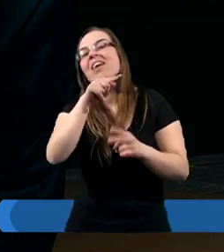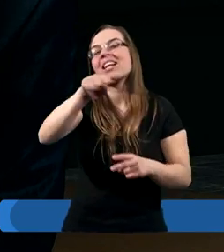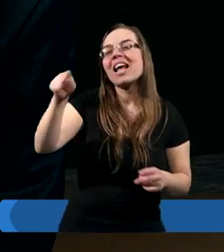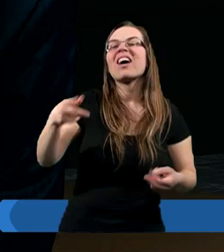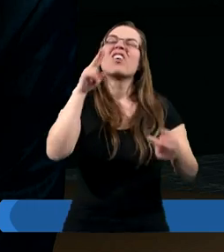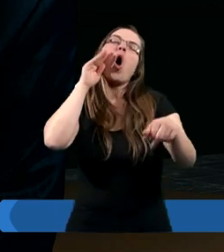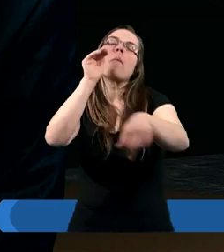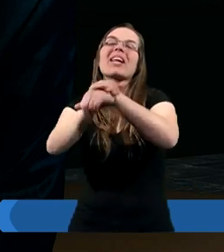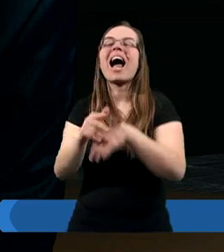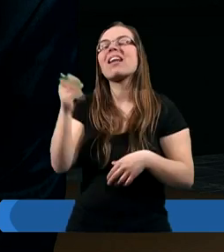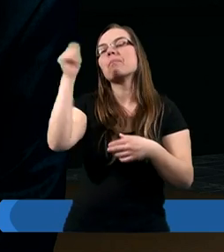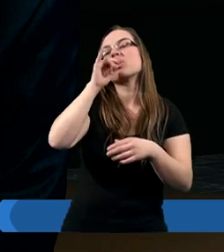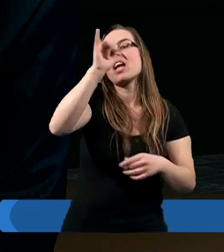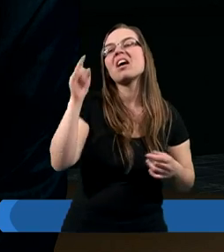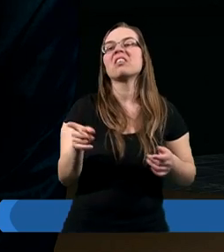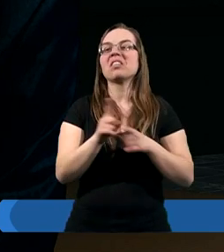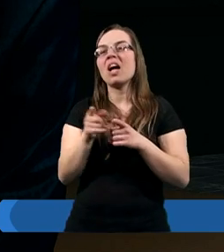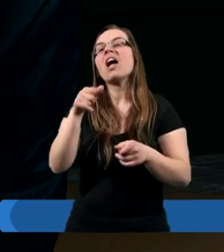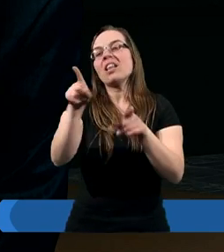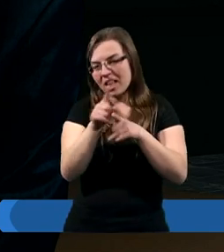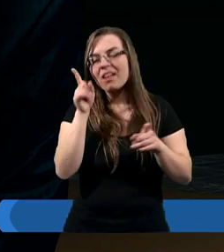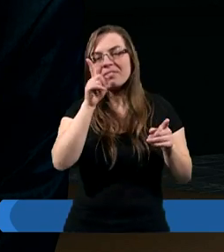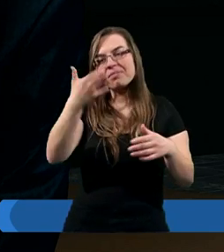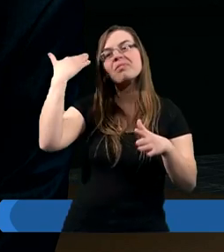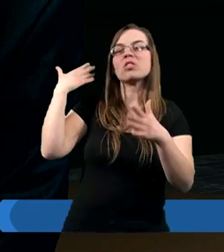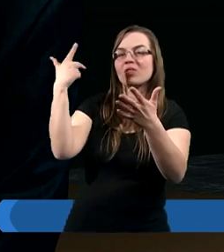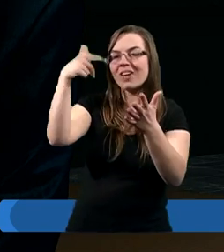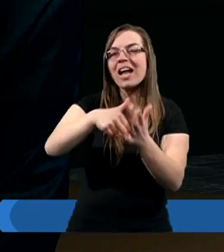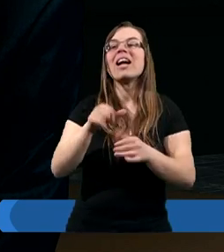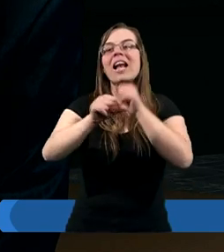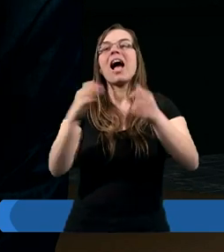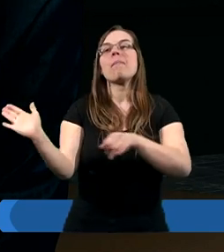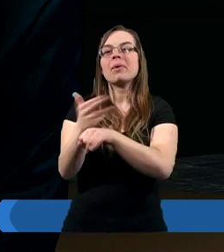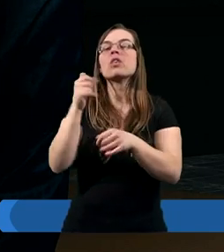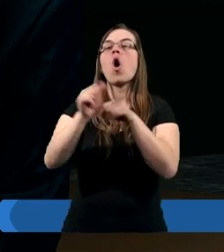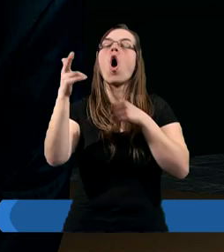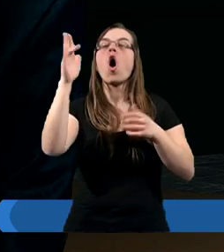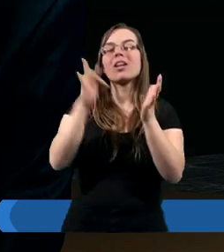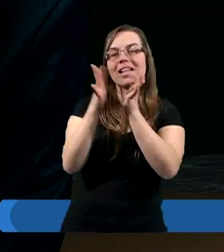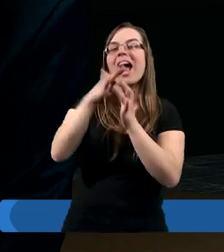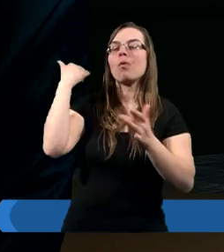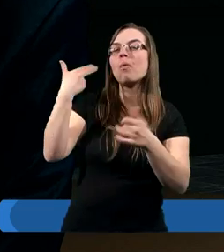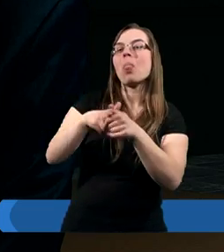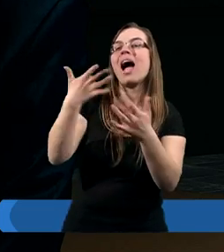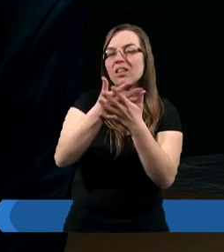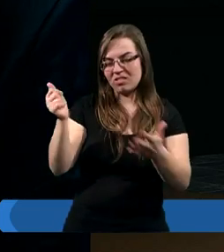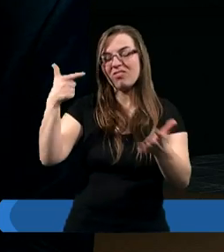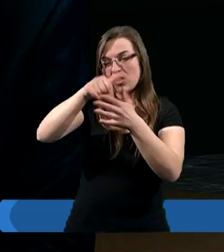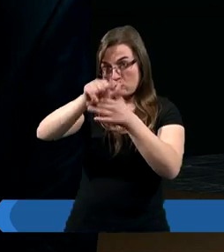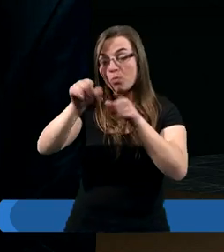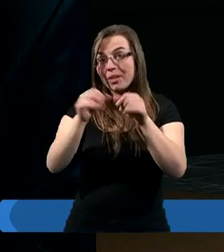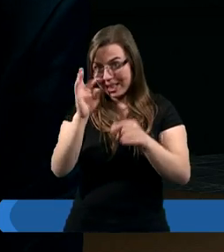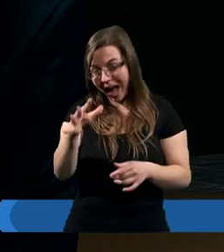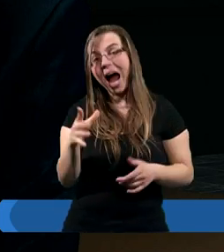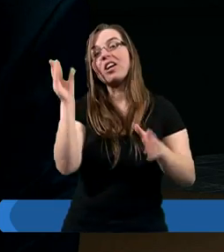jest przyobiecane przyjście Jego. No i faktycznie już 2000 lat minęło od momentu, kiedy Pan Jezus ostatni raz był na ziemi, kiedy